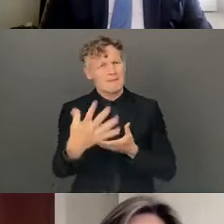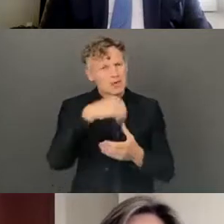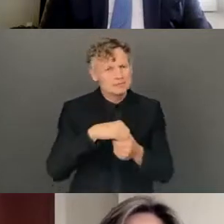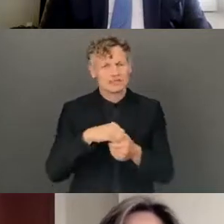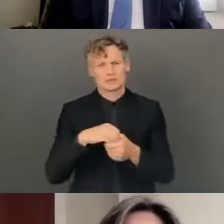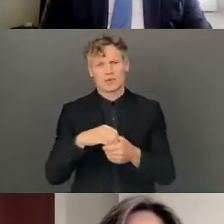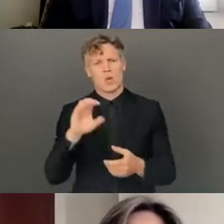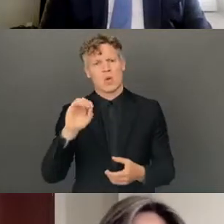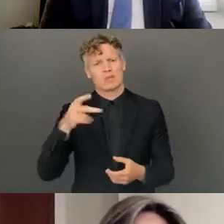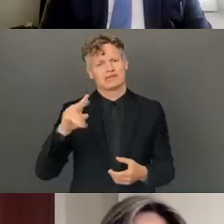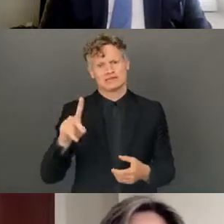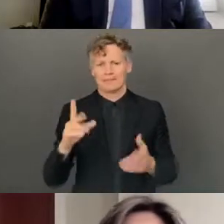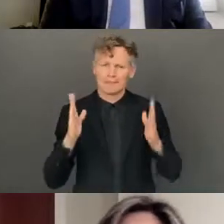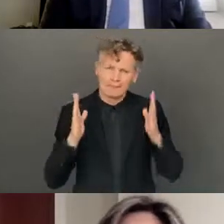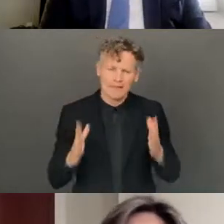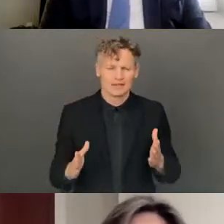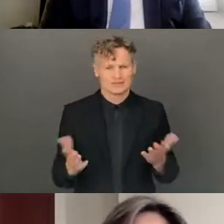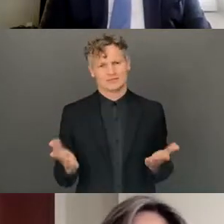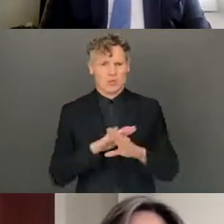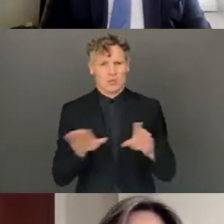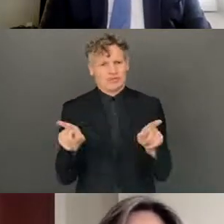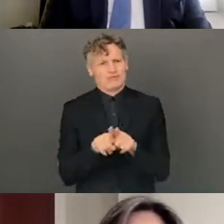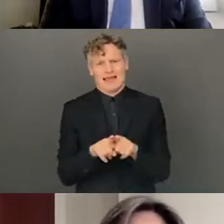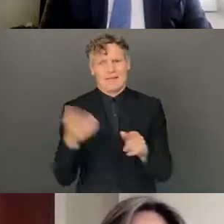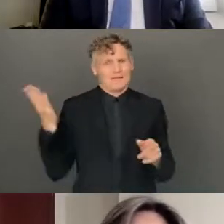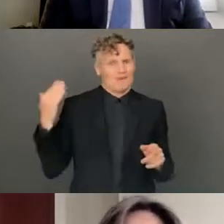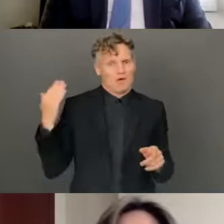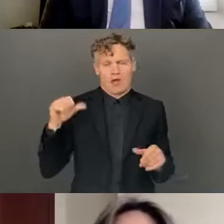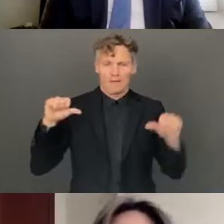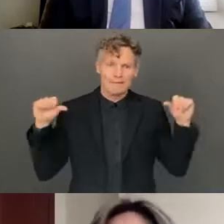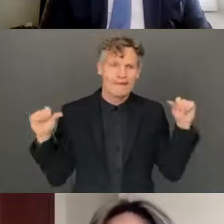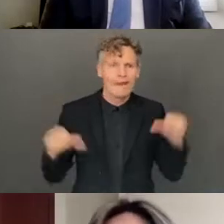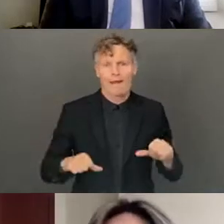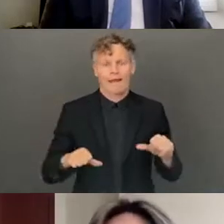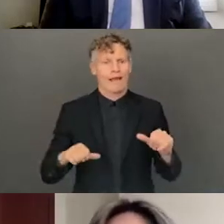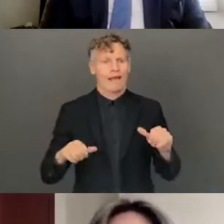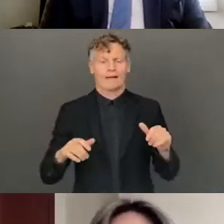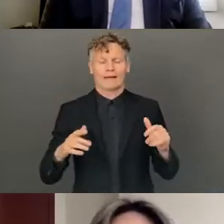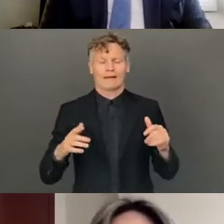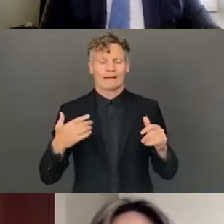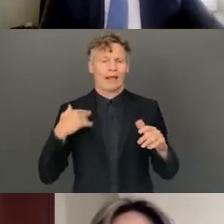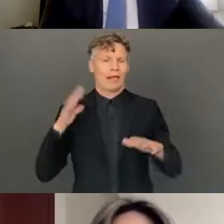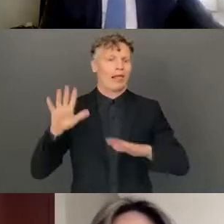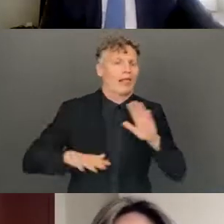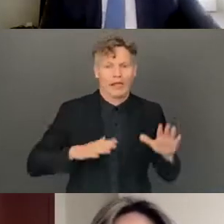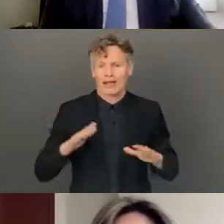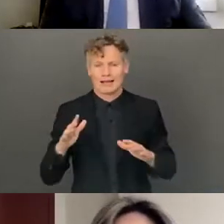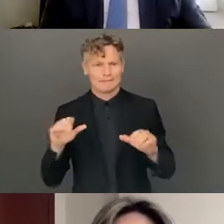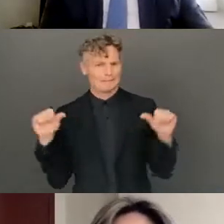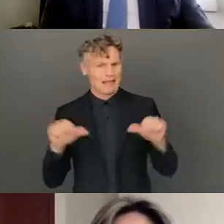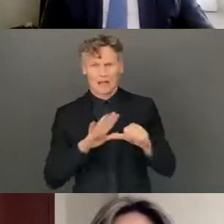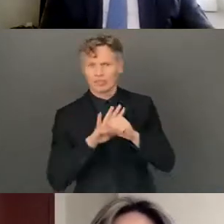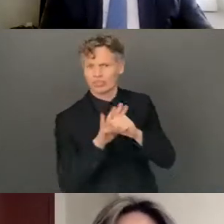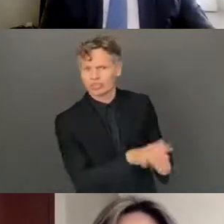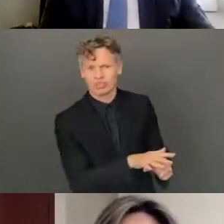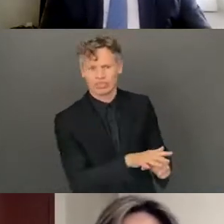clé pour éviter les erreurs de passé qui ont révélé un impact disproportionné